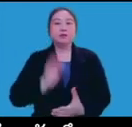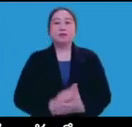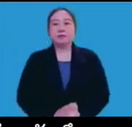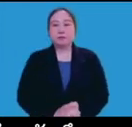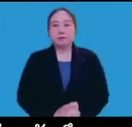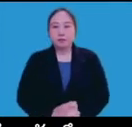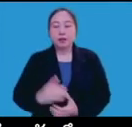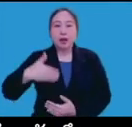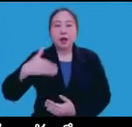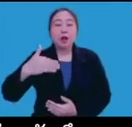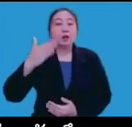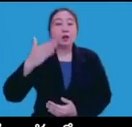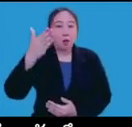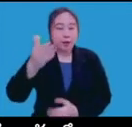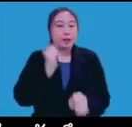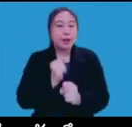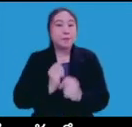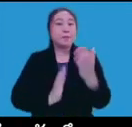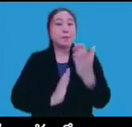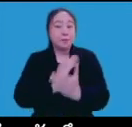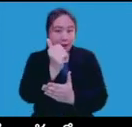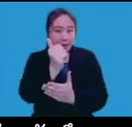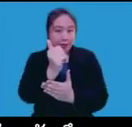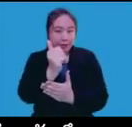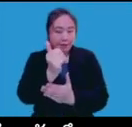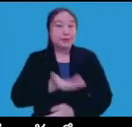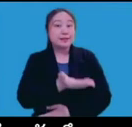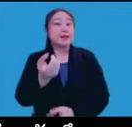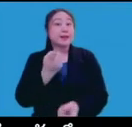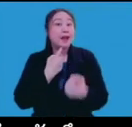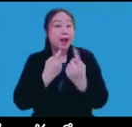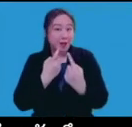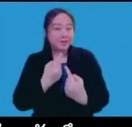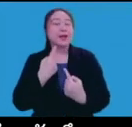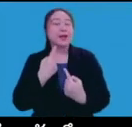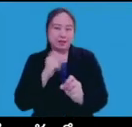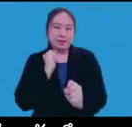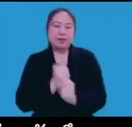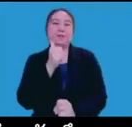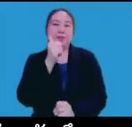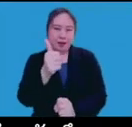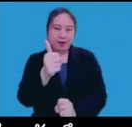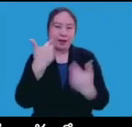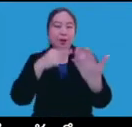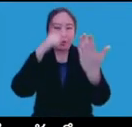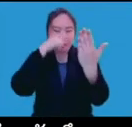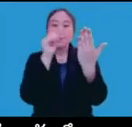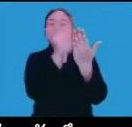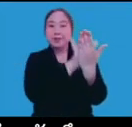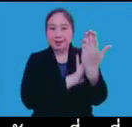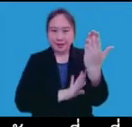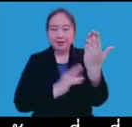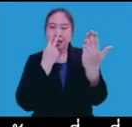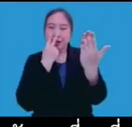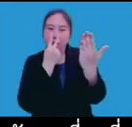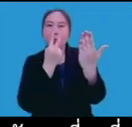ศทางที่ควรจะเป็นและจะสำเร็จตามคำถามที่ท่านถามมานะคะก็จะเป็นไปได้และประเทศไทยก็จะ